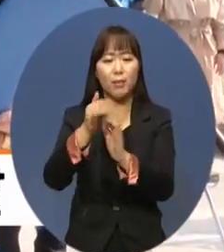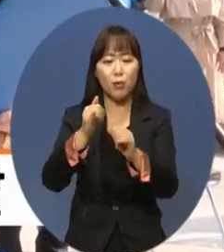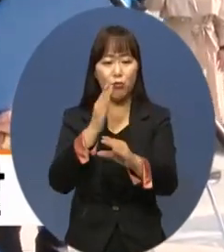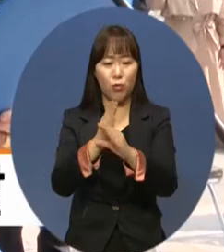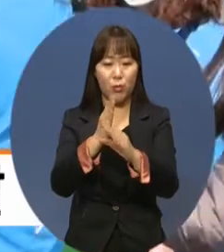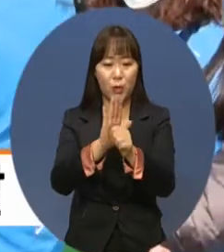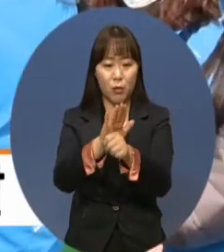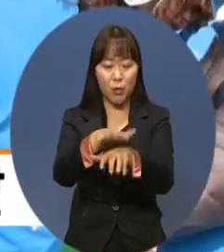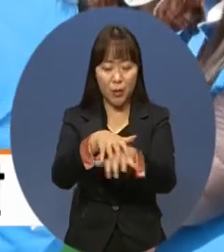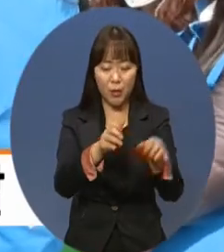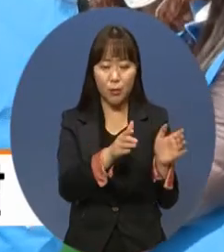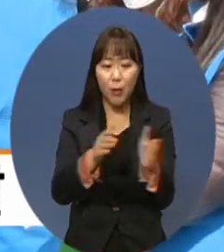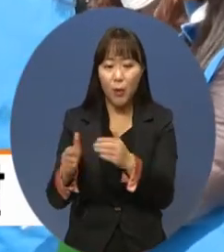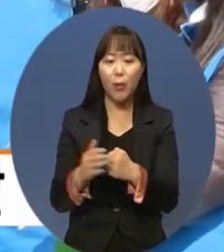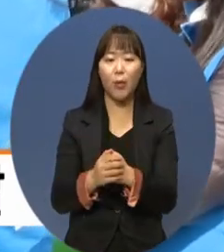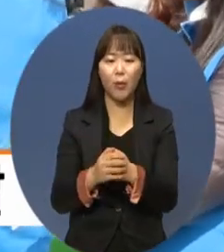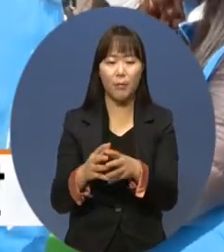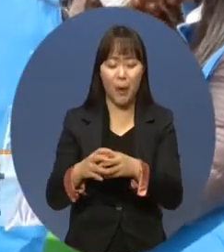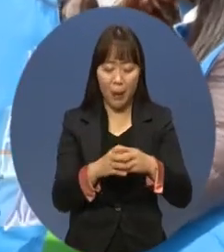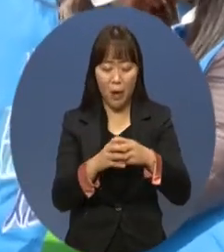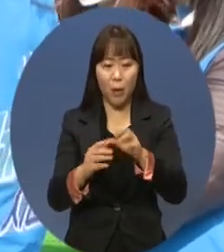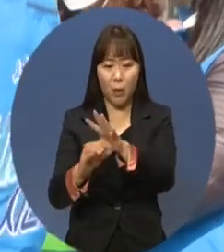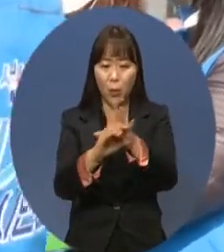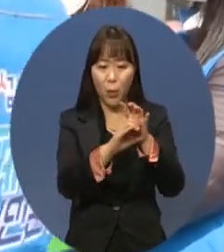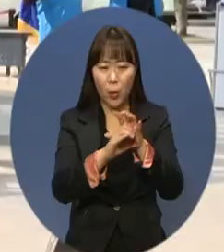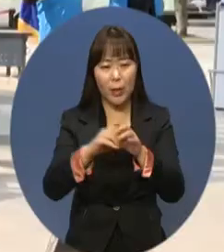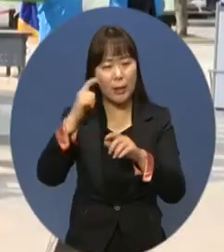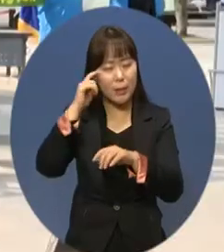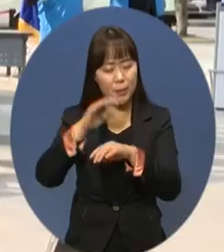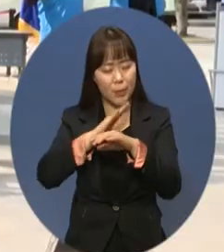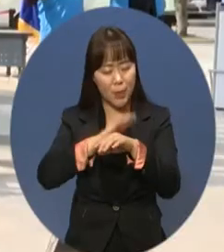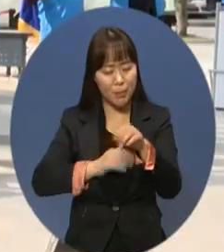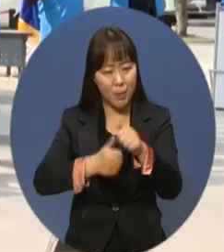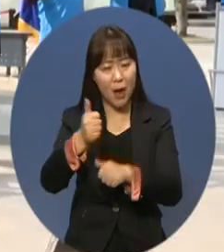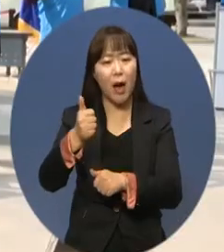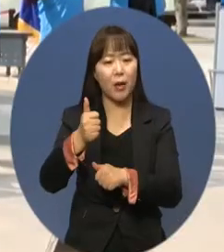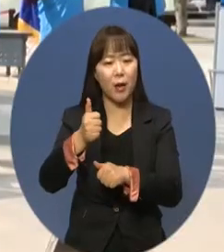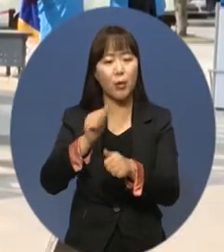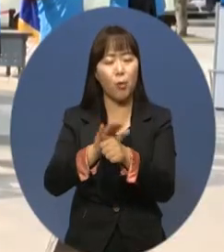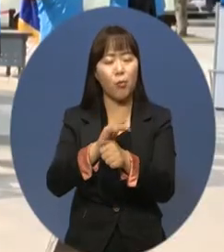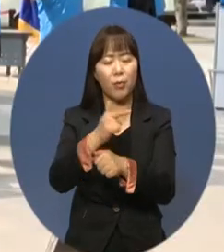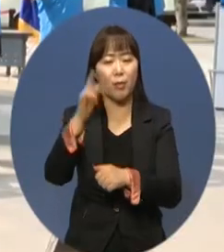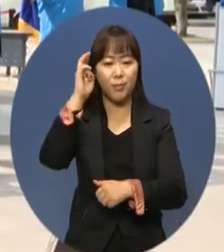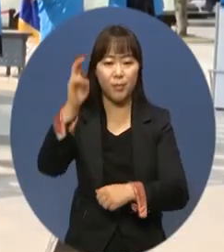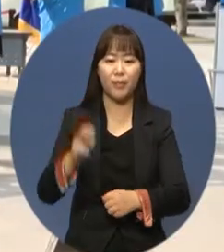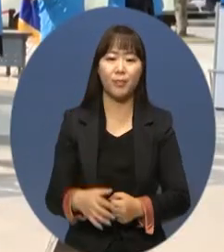마련하고 시민 단합과 코론 알고 의 슬기로운 극복에 기여할 것이라고 말했습니다